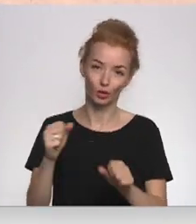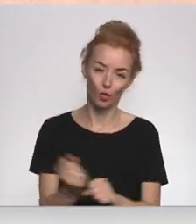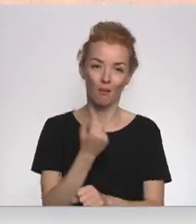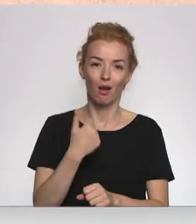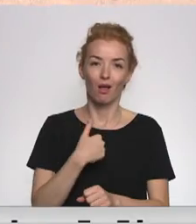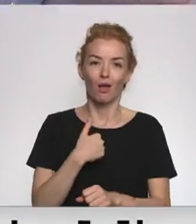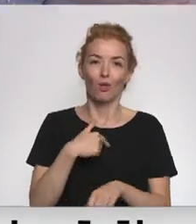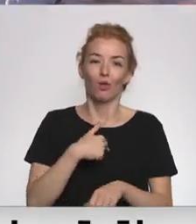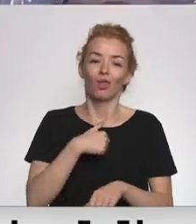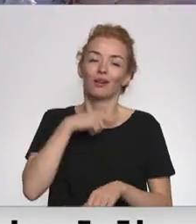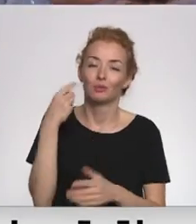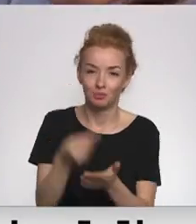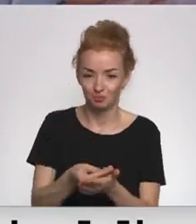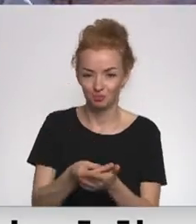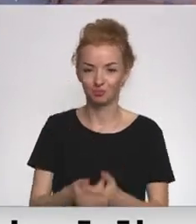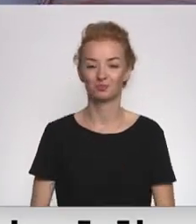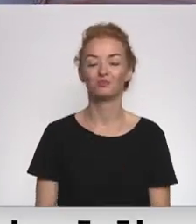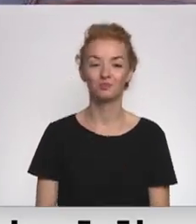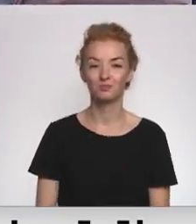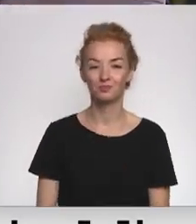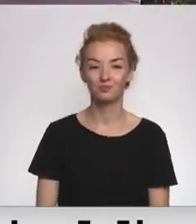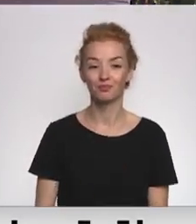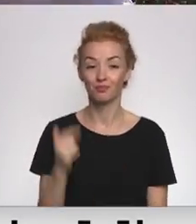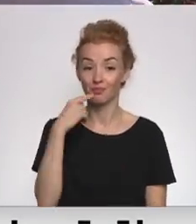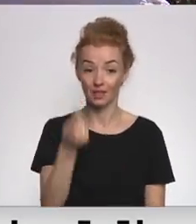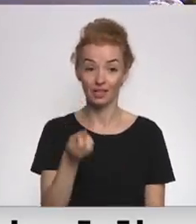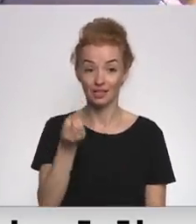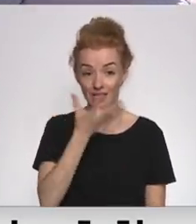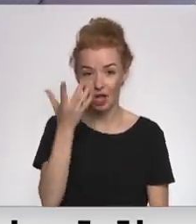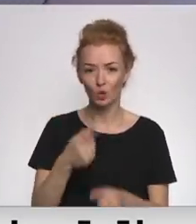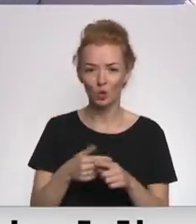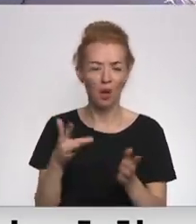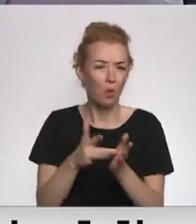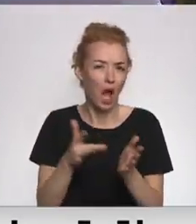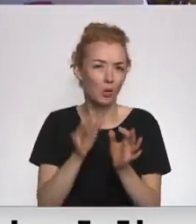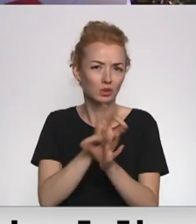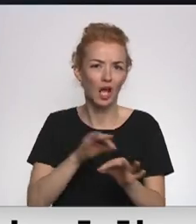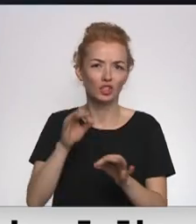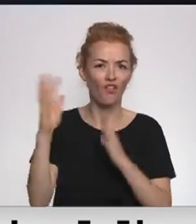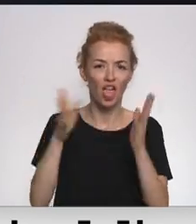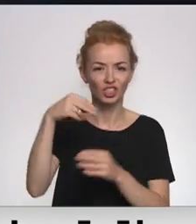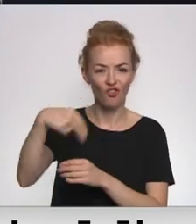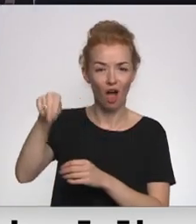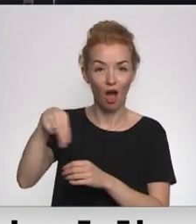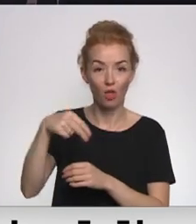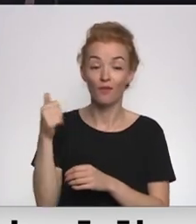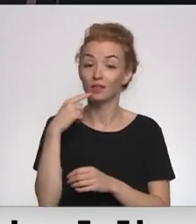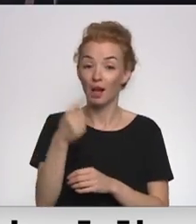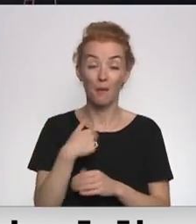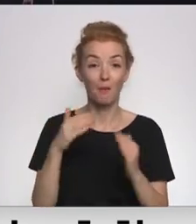Pakļāvos vājībā. Floks, jā. Un kaut kādu zvaniņu, ļoti skaistu vēja zvanu. Un nebija flokša